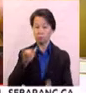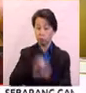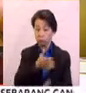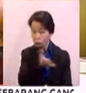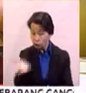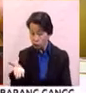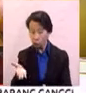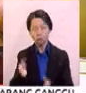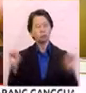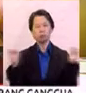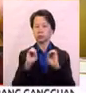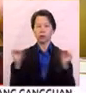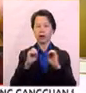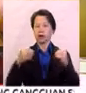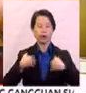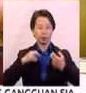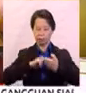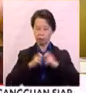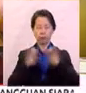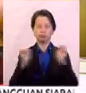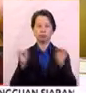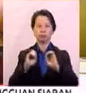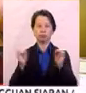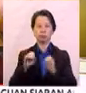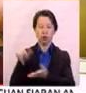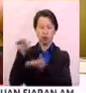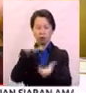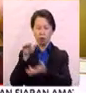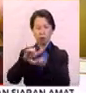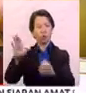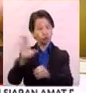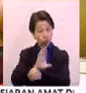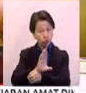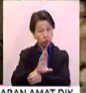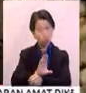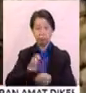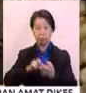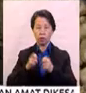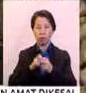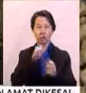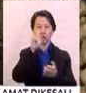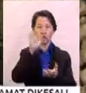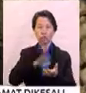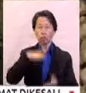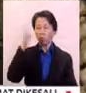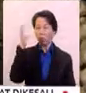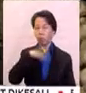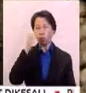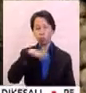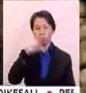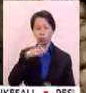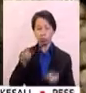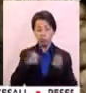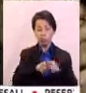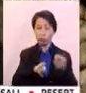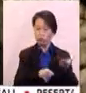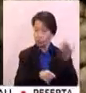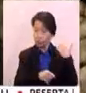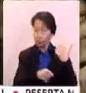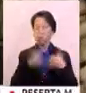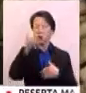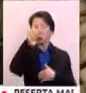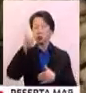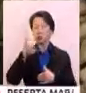tersebut tidak mengalami masalah bekalan terputus. Menurutnya, masalah kekurangan cili yang berlaku sebelum ini hanya